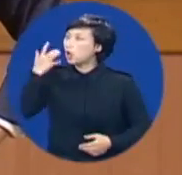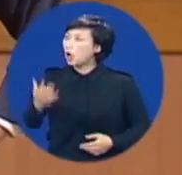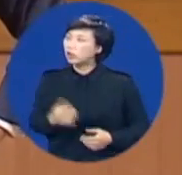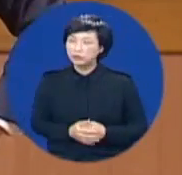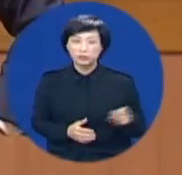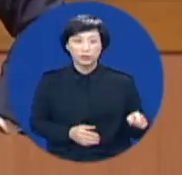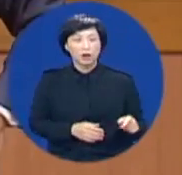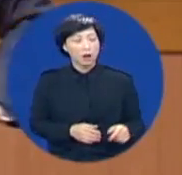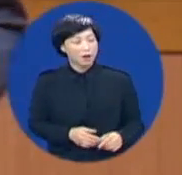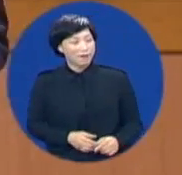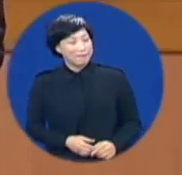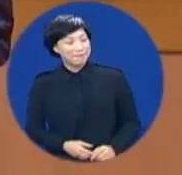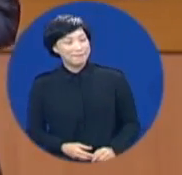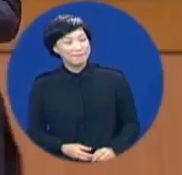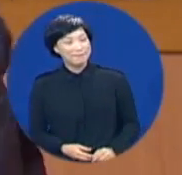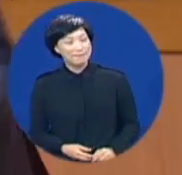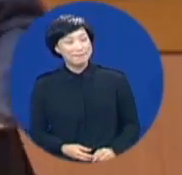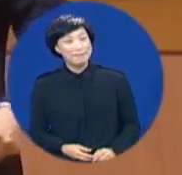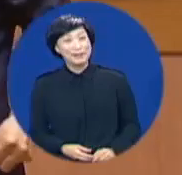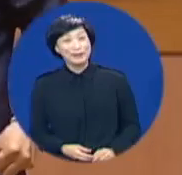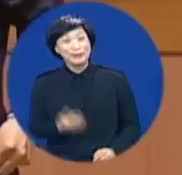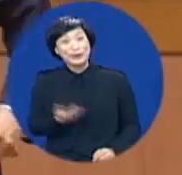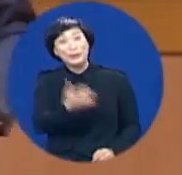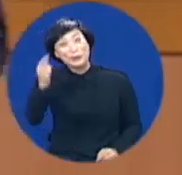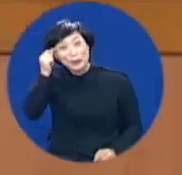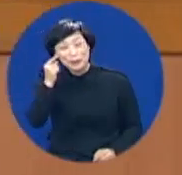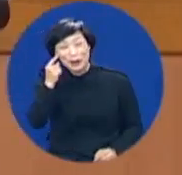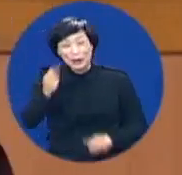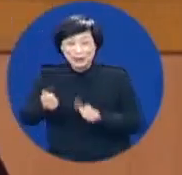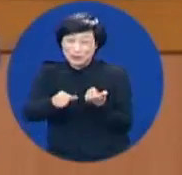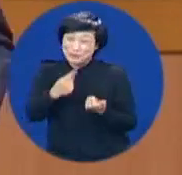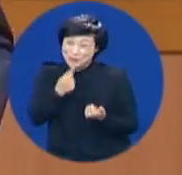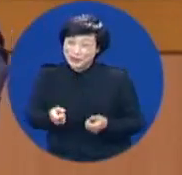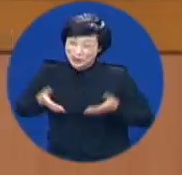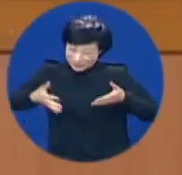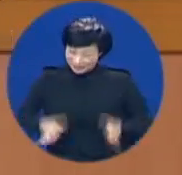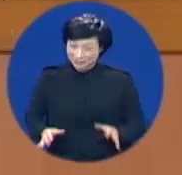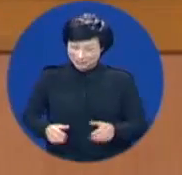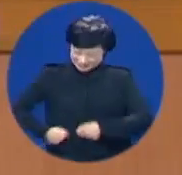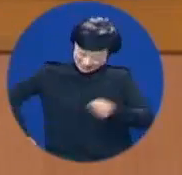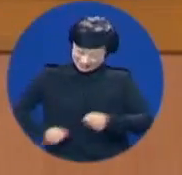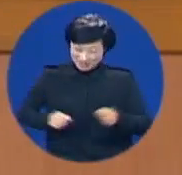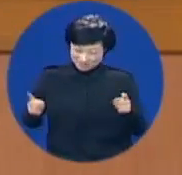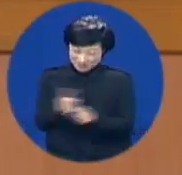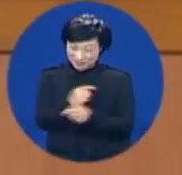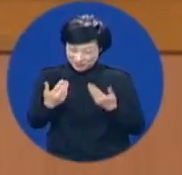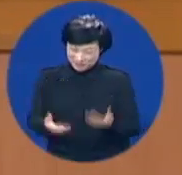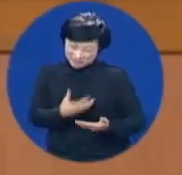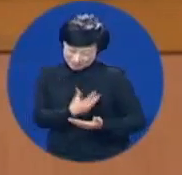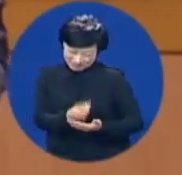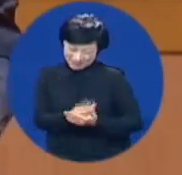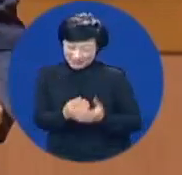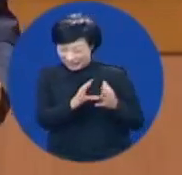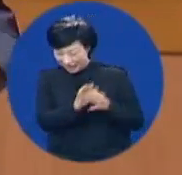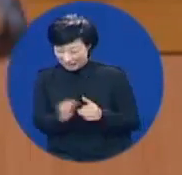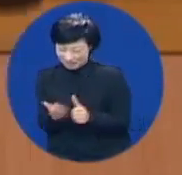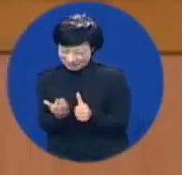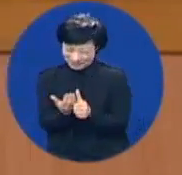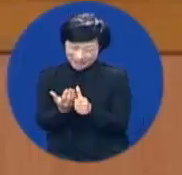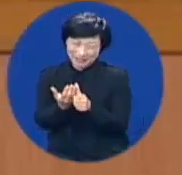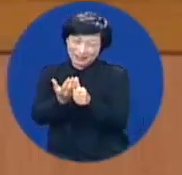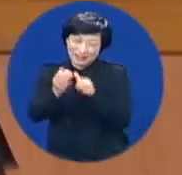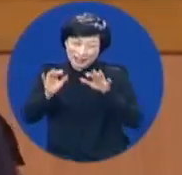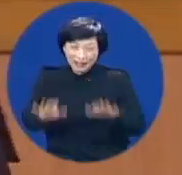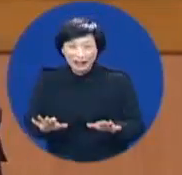했어요? 아니 죽을 뻔하고 놔주고 기저귀 가르쳐주고 젖 빨리고 오늘까지 자기 생애를